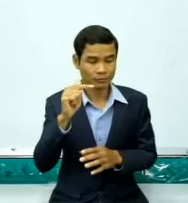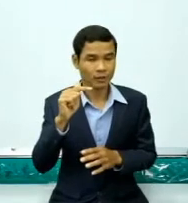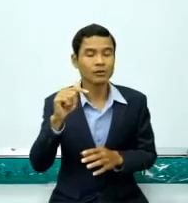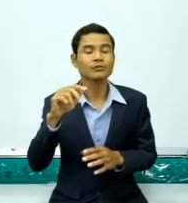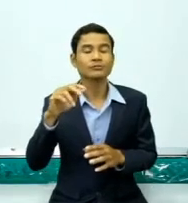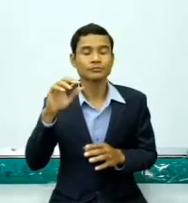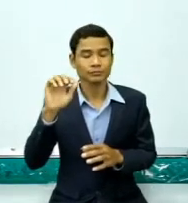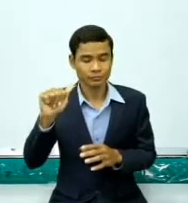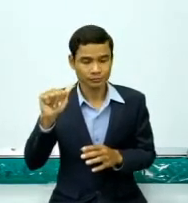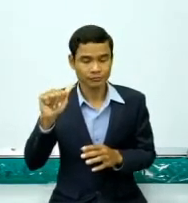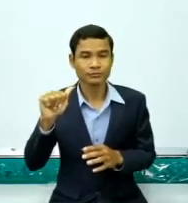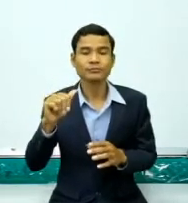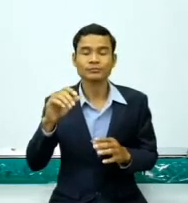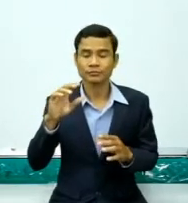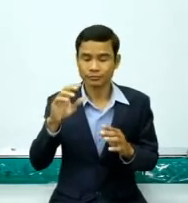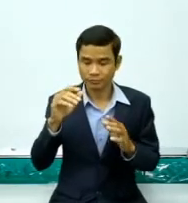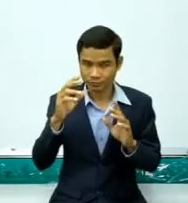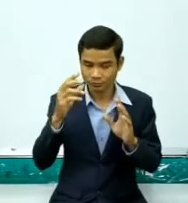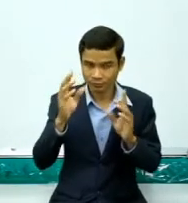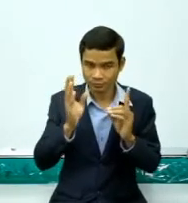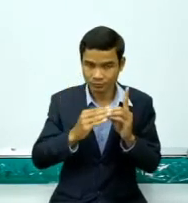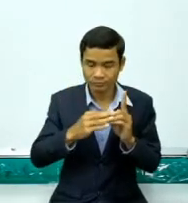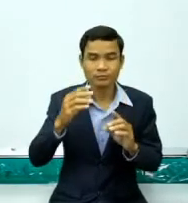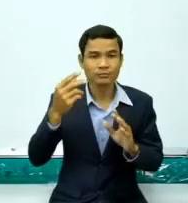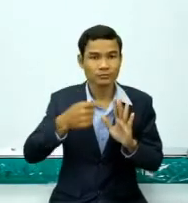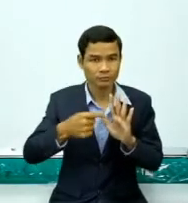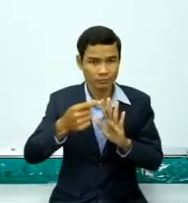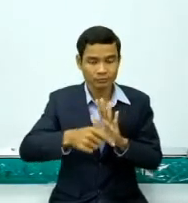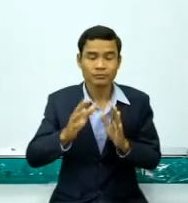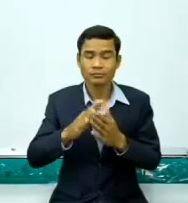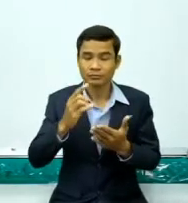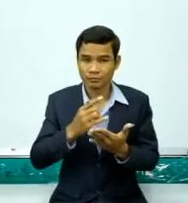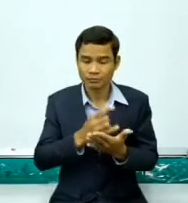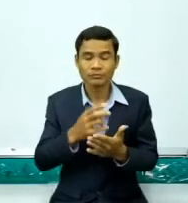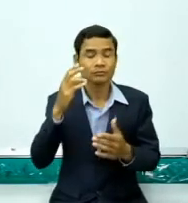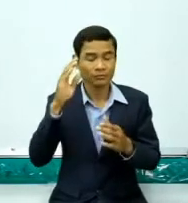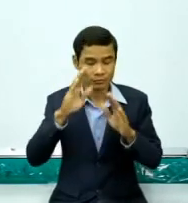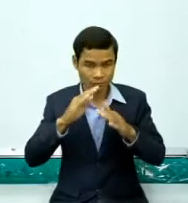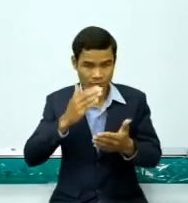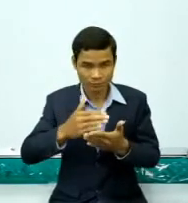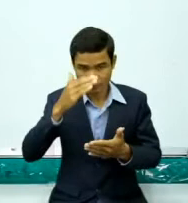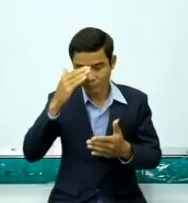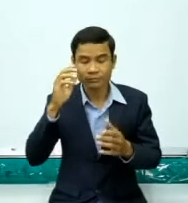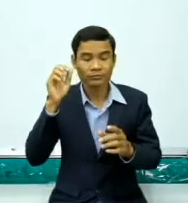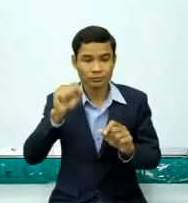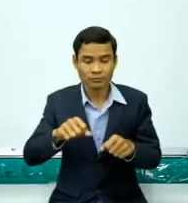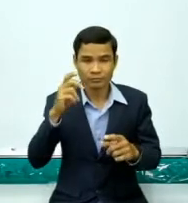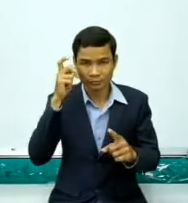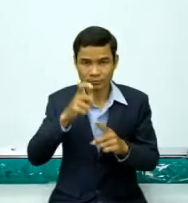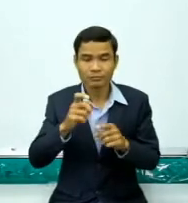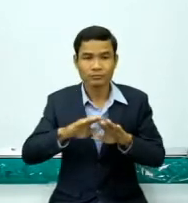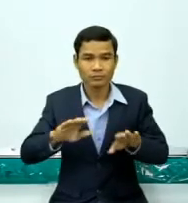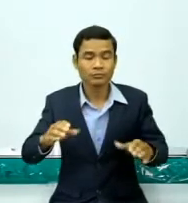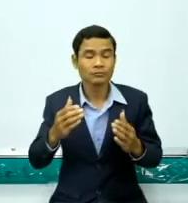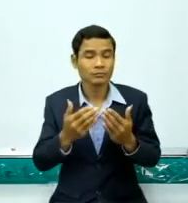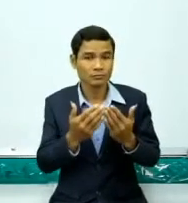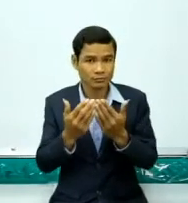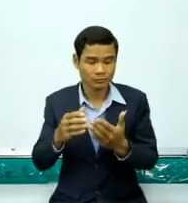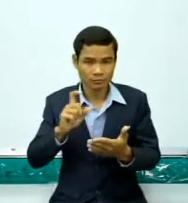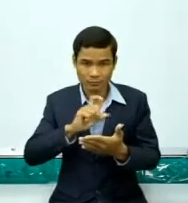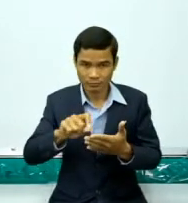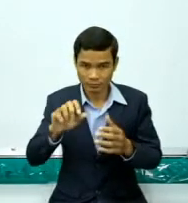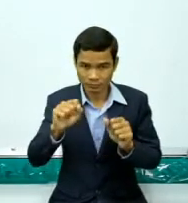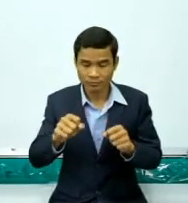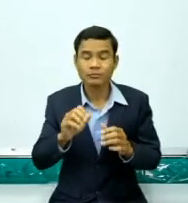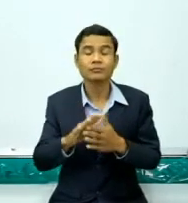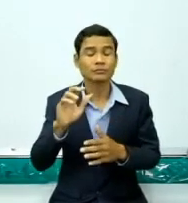xạ. Chà, nên khi nông mê riêng này cứ miên cùng nội sớ, chế án, nâng sở xế, chân chân nè, ngó, nhó, xóm nâng xạ